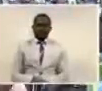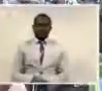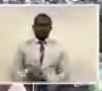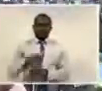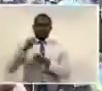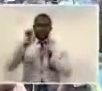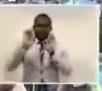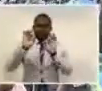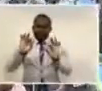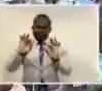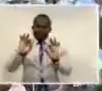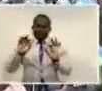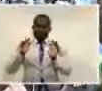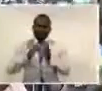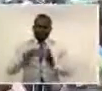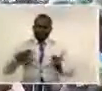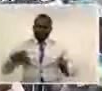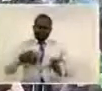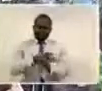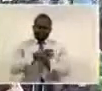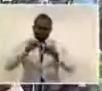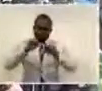urasobanutse.